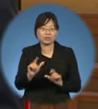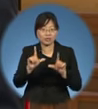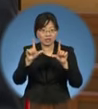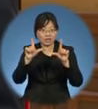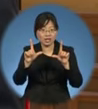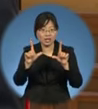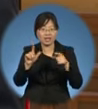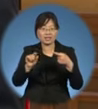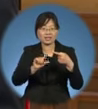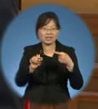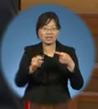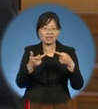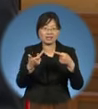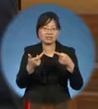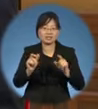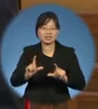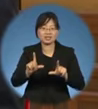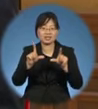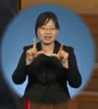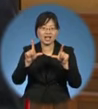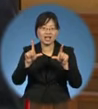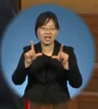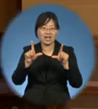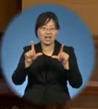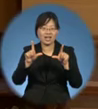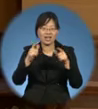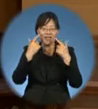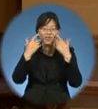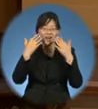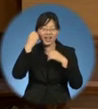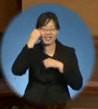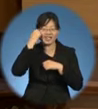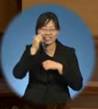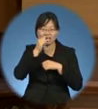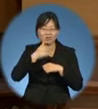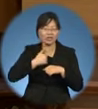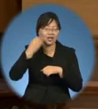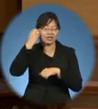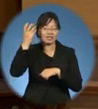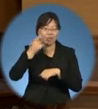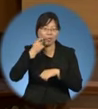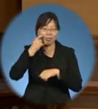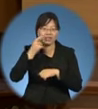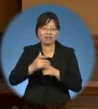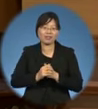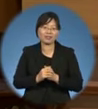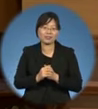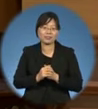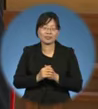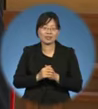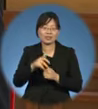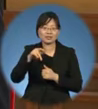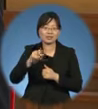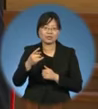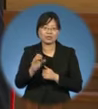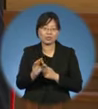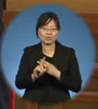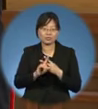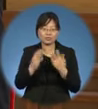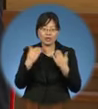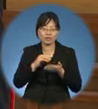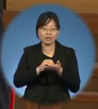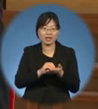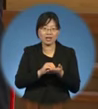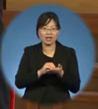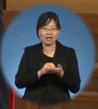1969년도죠. 아. 1월 17일 날. 날짜까지 기억하시네. 네, 날짜까지 저는 잊어볼 수가 없죠. 예, 예. 중동 중학교로 들어갔어요.